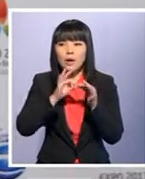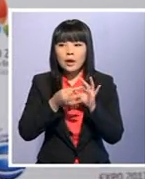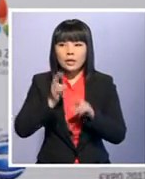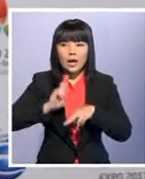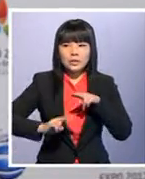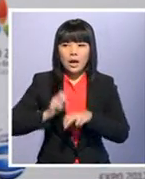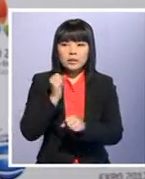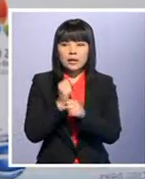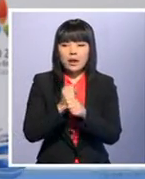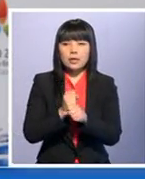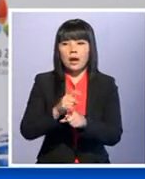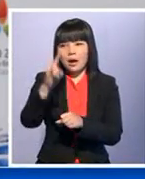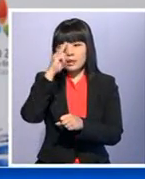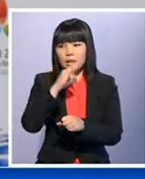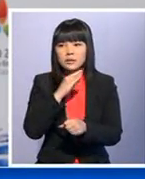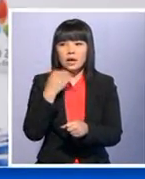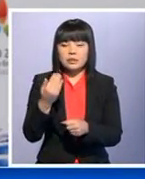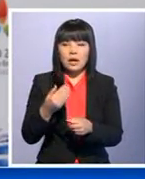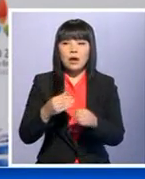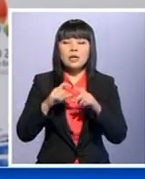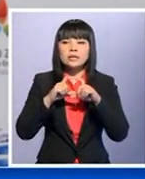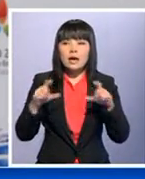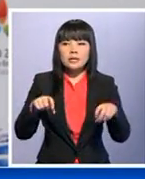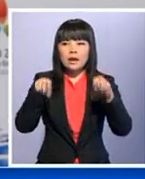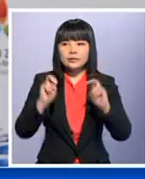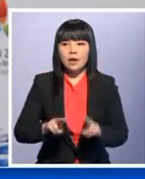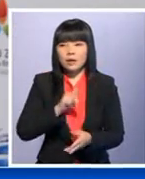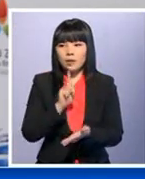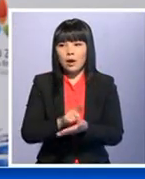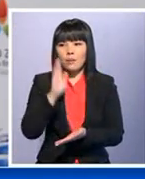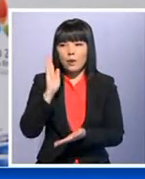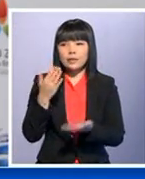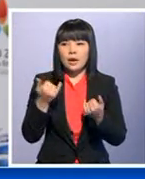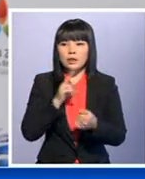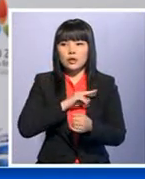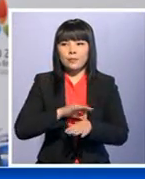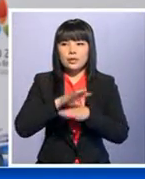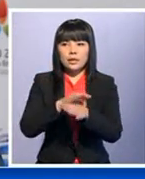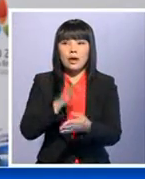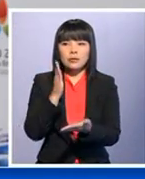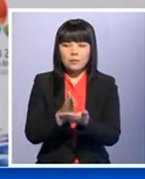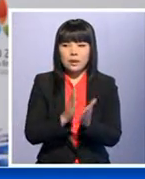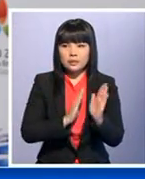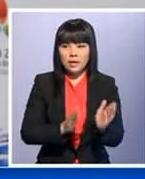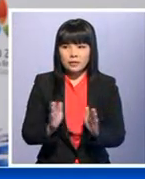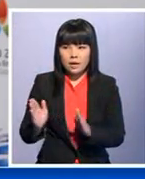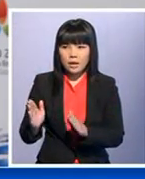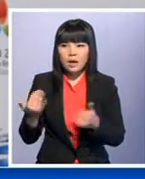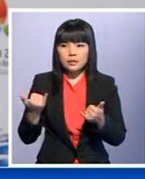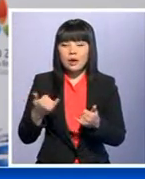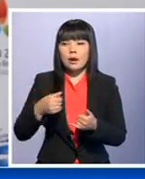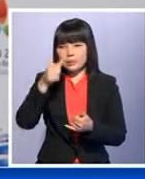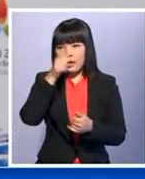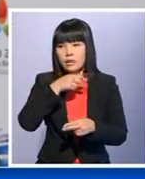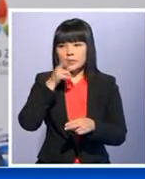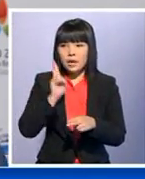сфера дейміз ғой, сол Қазақстанның павильоны болады. Оның жұмыстары қазіргі уақытта жүріп жатыр. Мына маусым айының